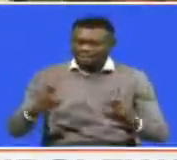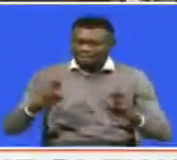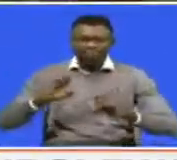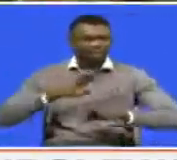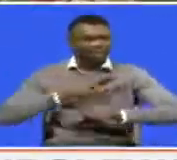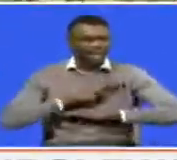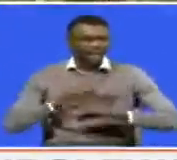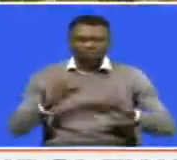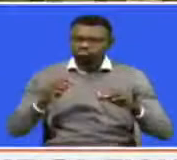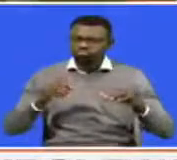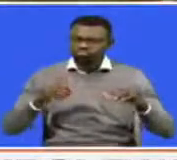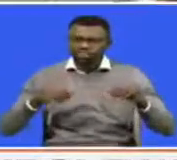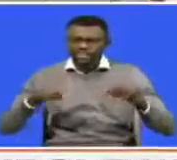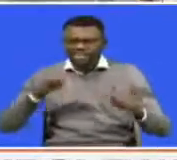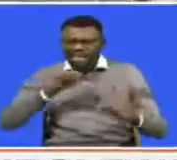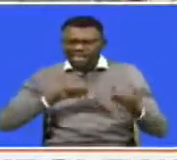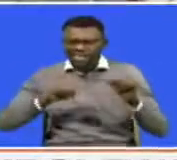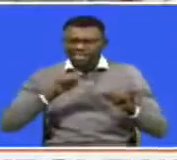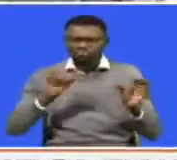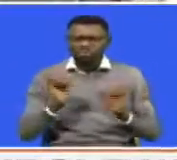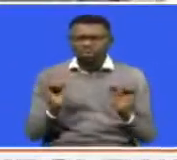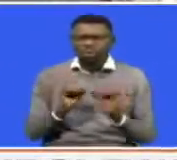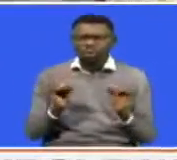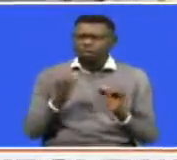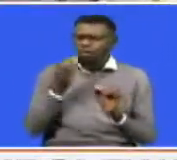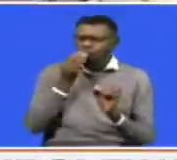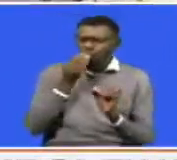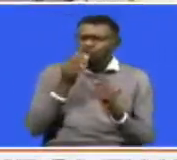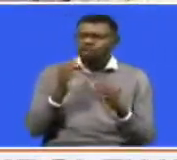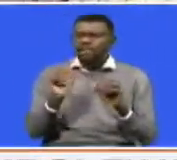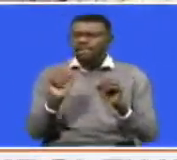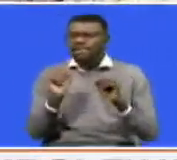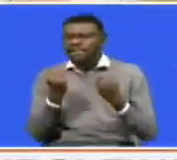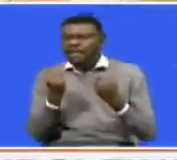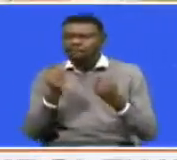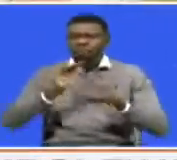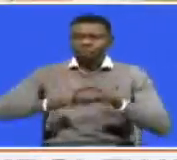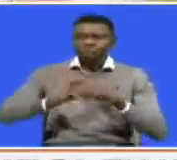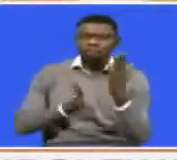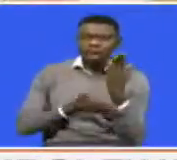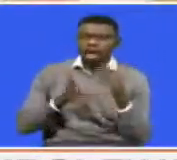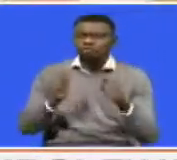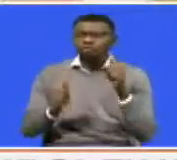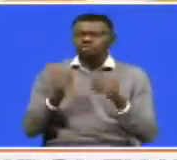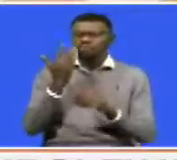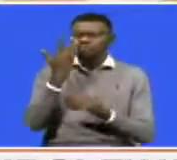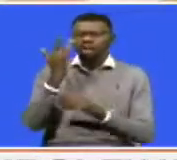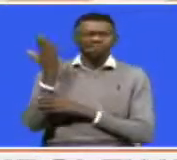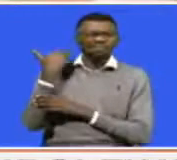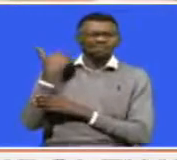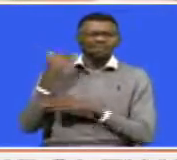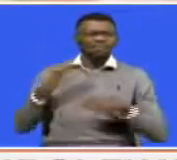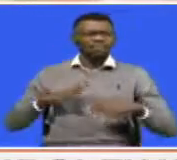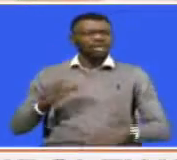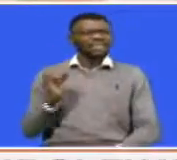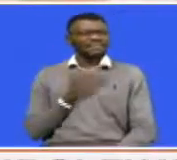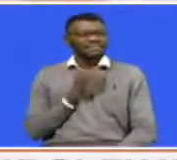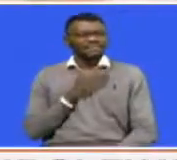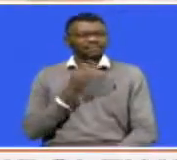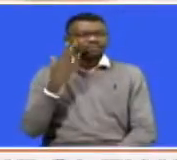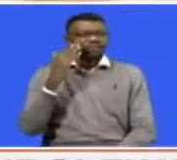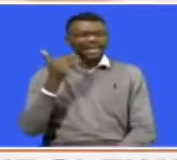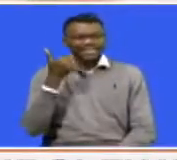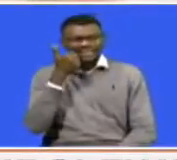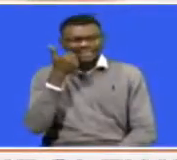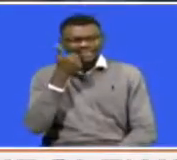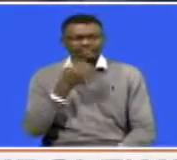wa kisayansi kuhusu usalama wa chakula kufuatia tetesi zilizoibuka wakati huo kwamba huenda ukawa chanzo cha ugonjwa